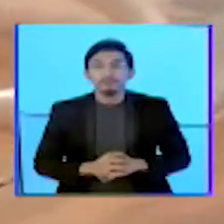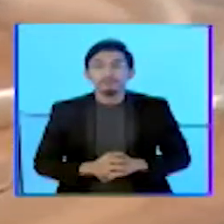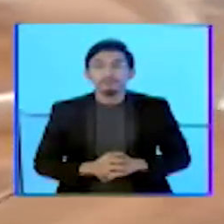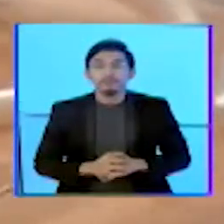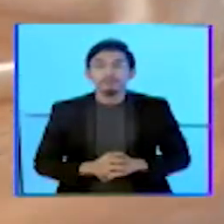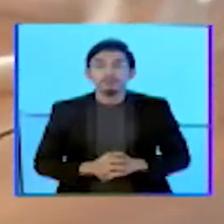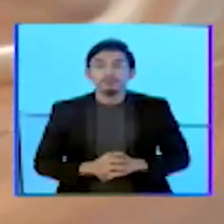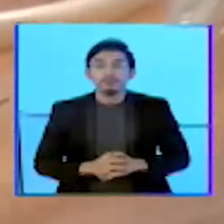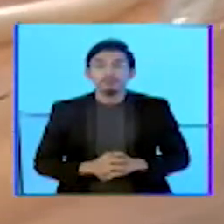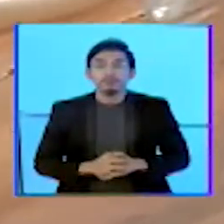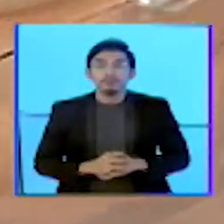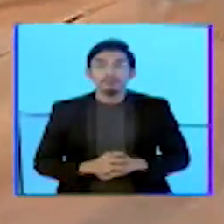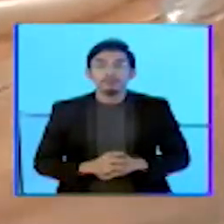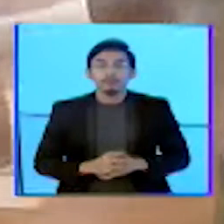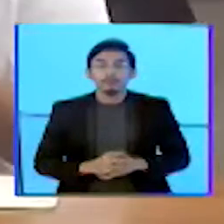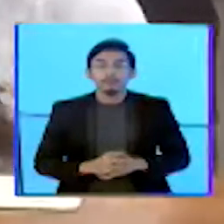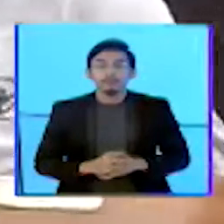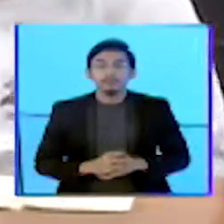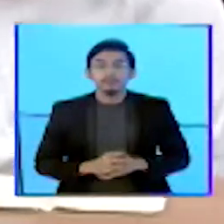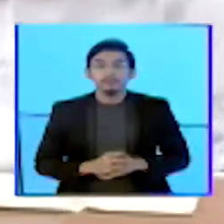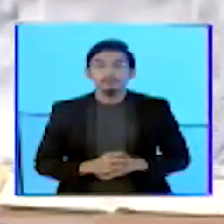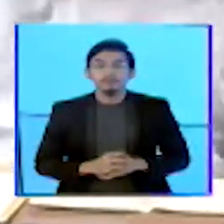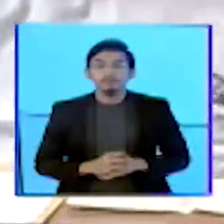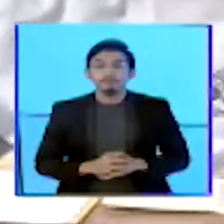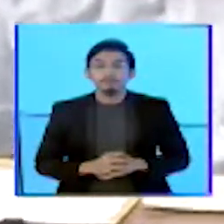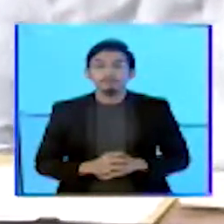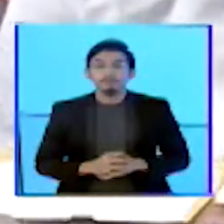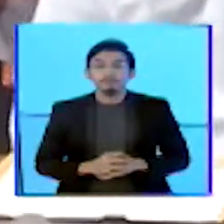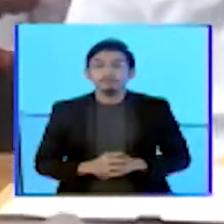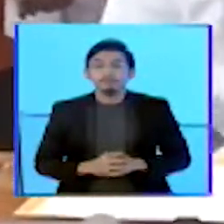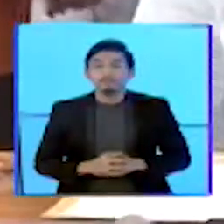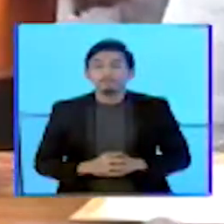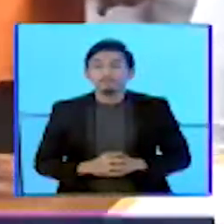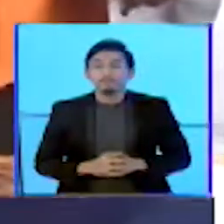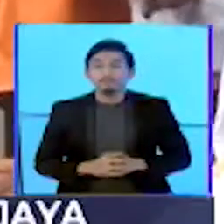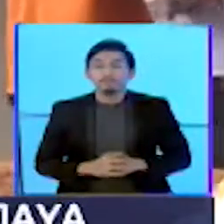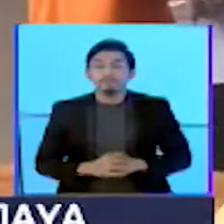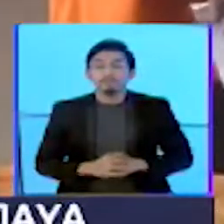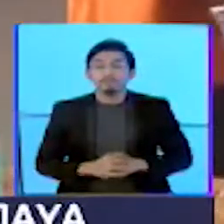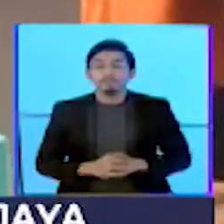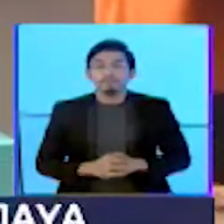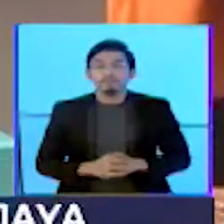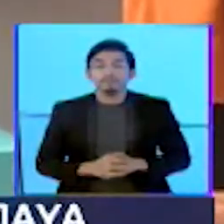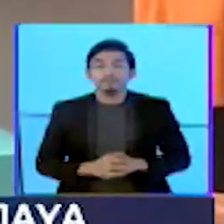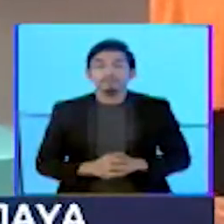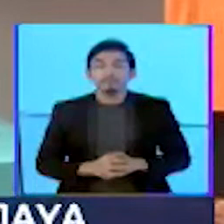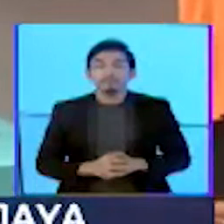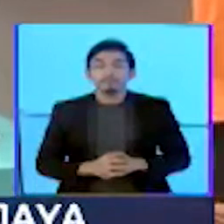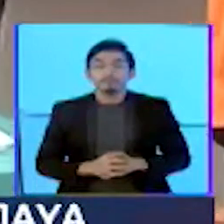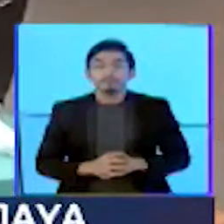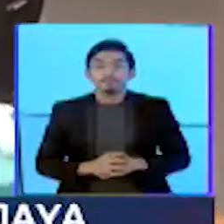sebelum pengujian mereka bukanlah era ini hasil pemeriksaan memang mengakui